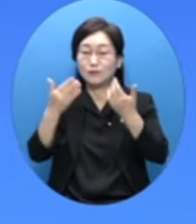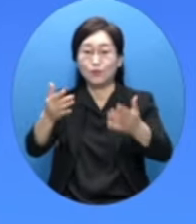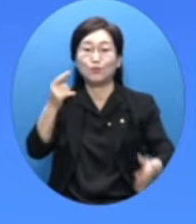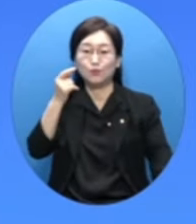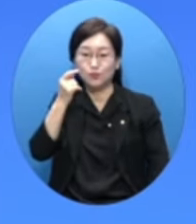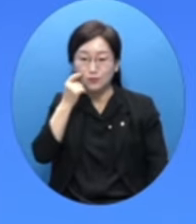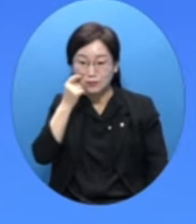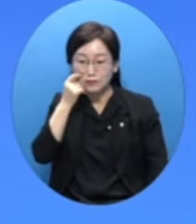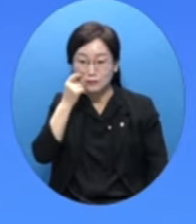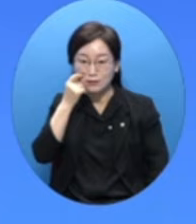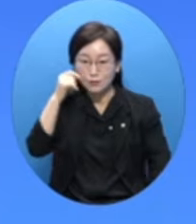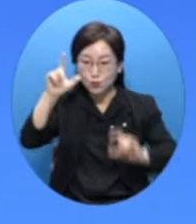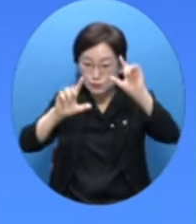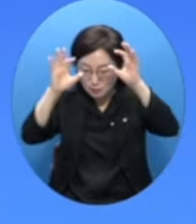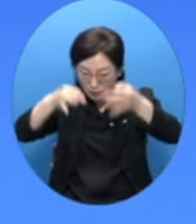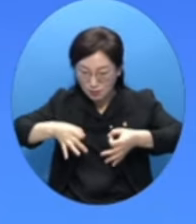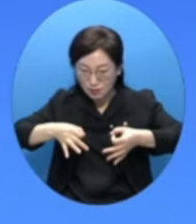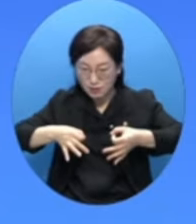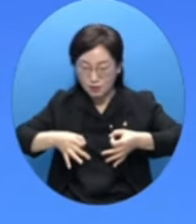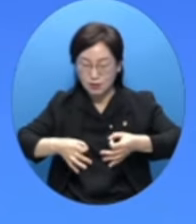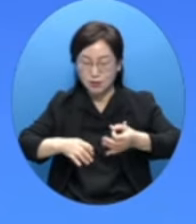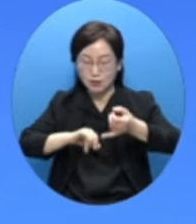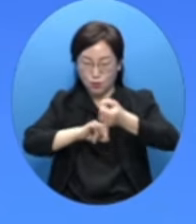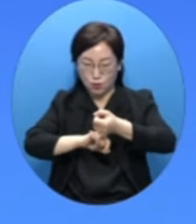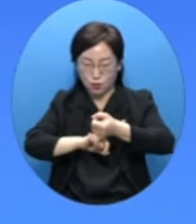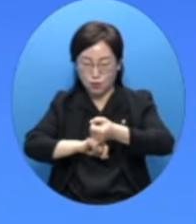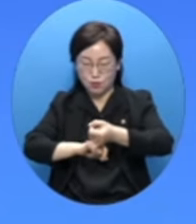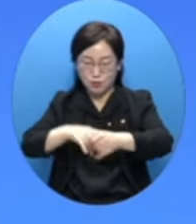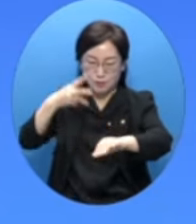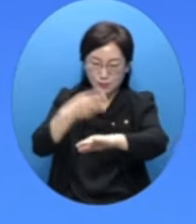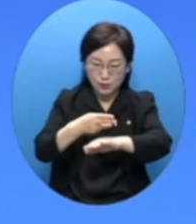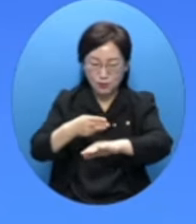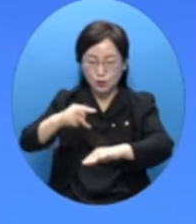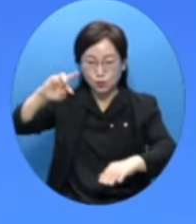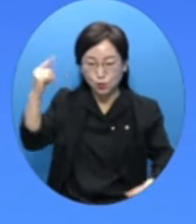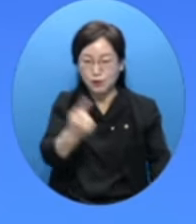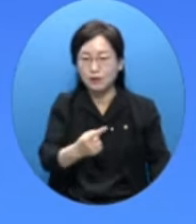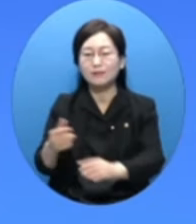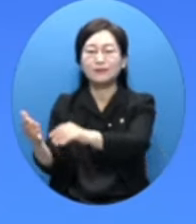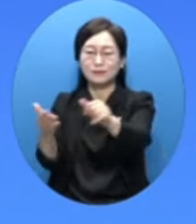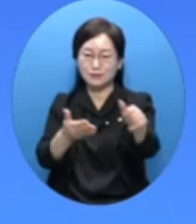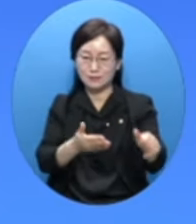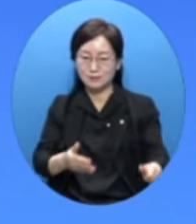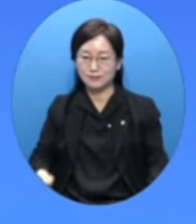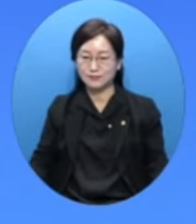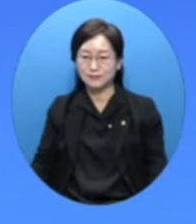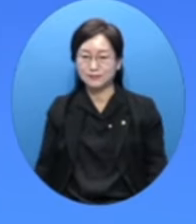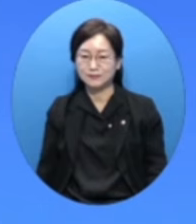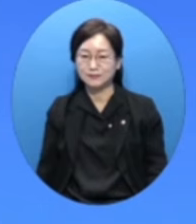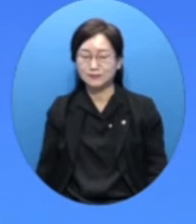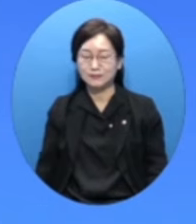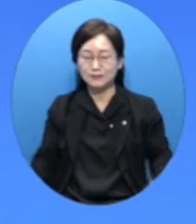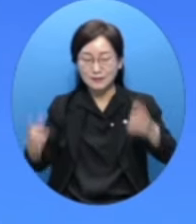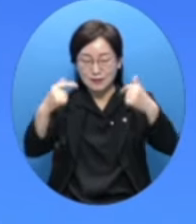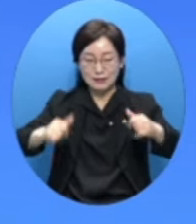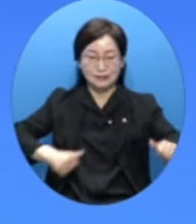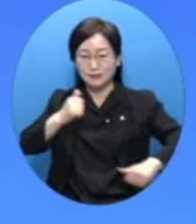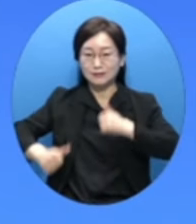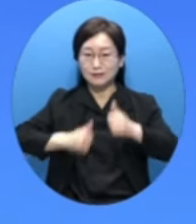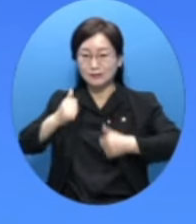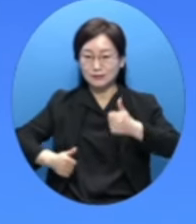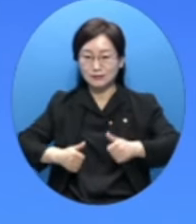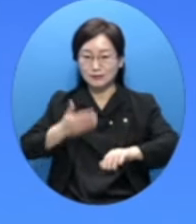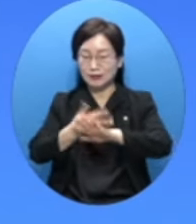삶의 모습이 있다고 하면 반드시 돌이켜야 됩니다. 지금 이 시간 돌이켜야 되기를 바랍니다. 늘 성질을 내고